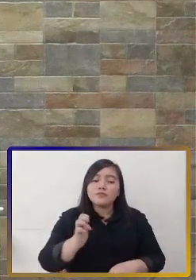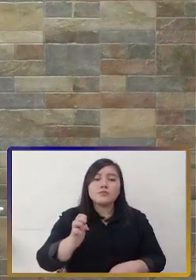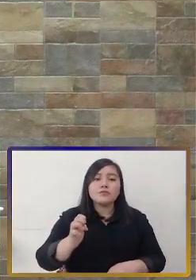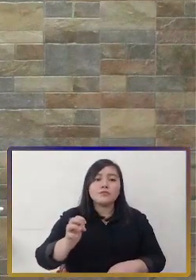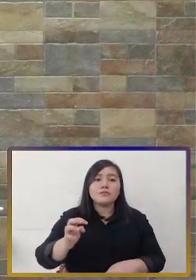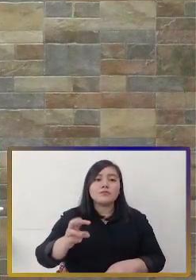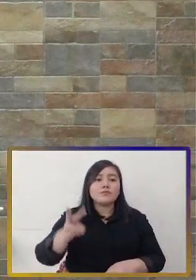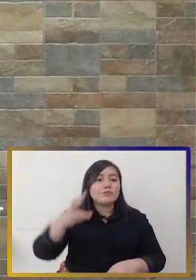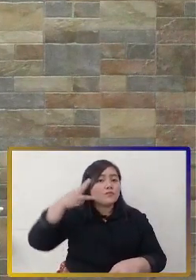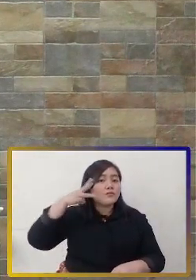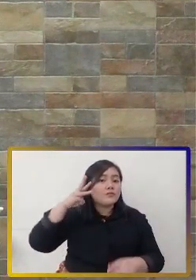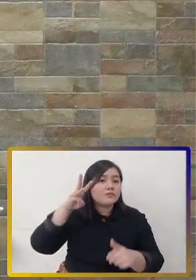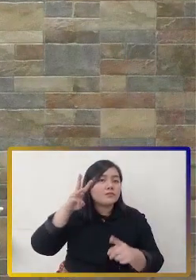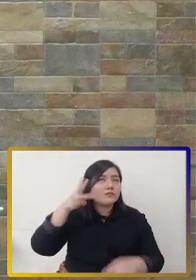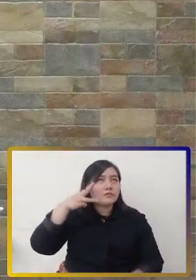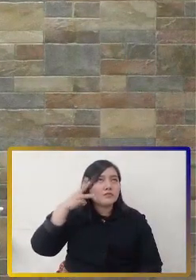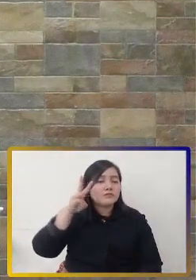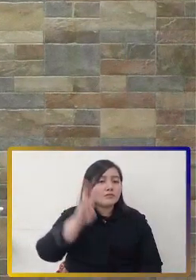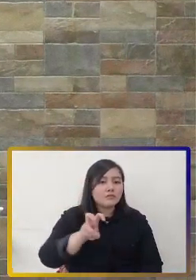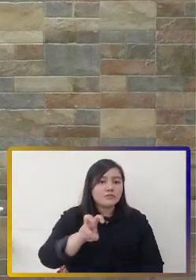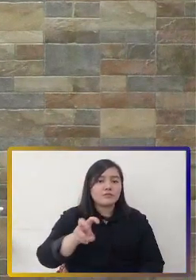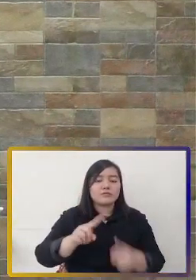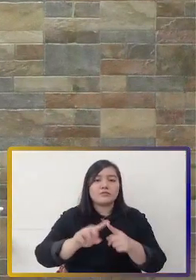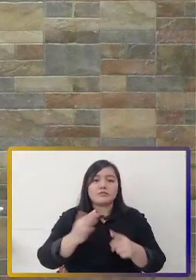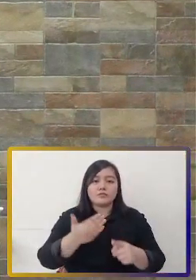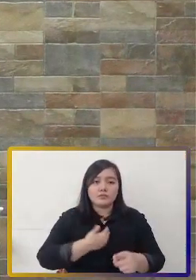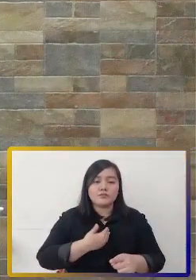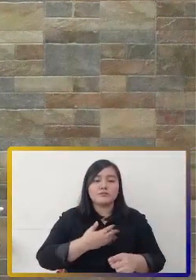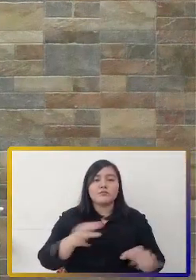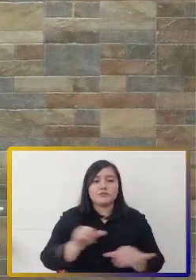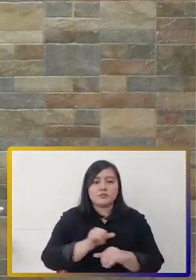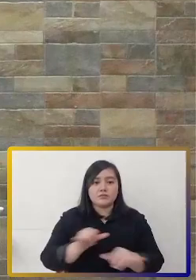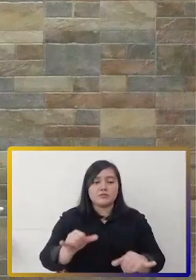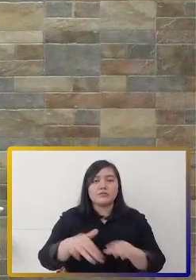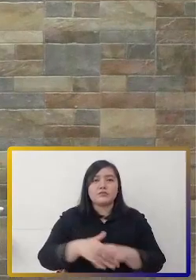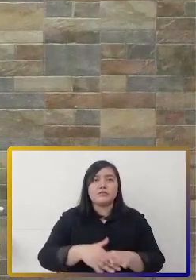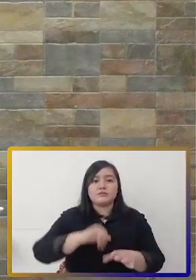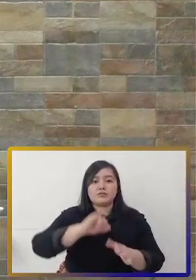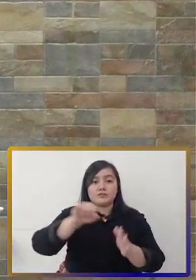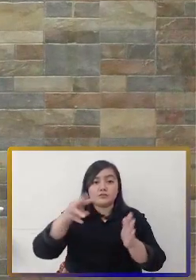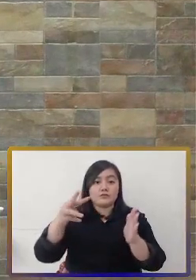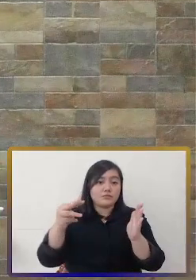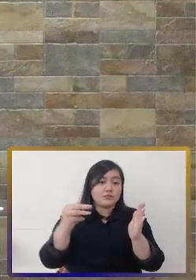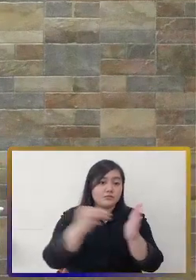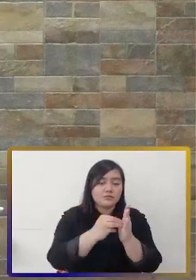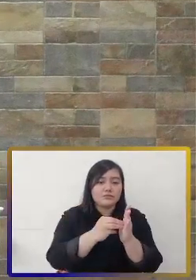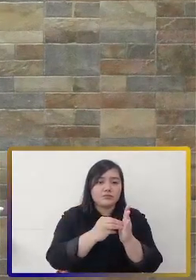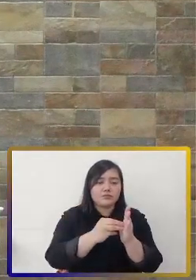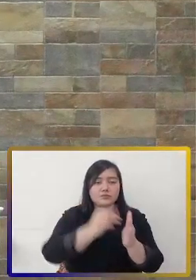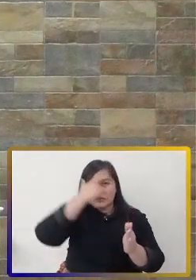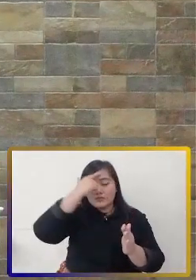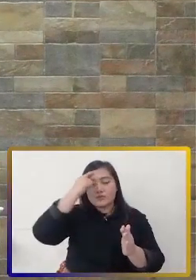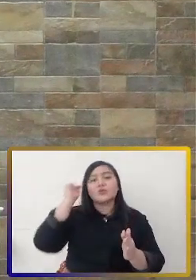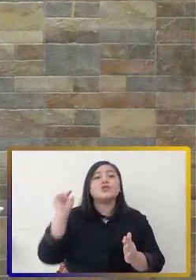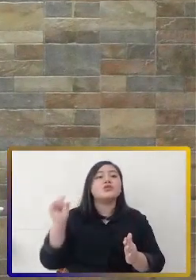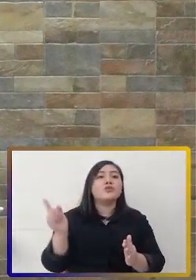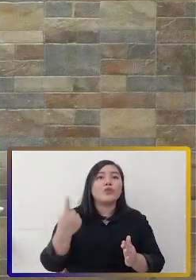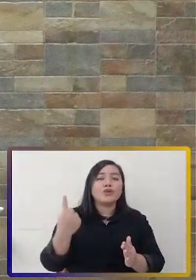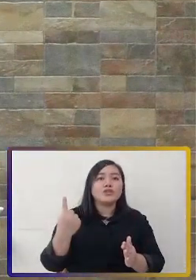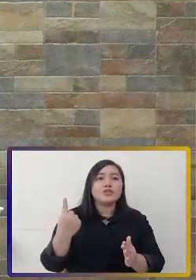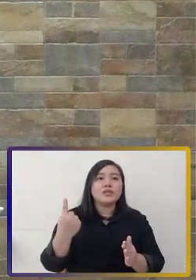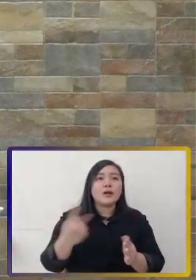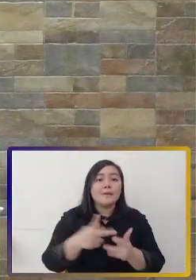me, both in Jerusalem. Because the very first target and the very first mission field